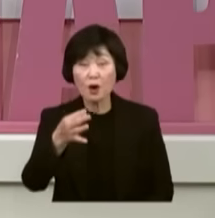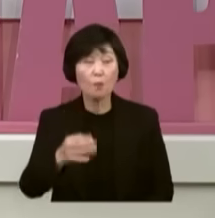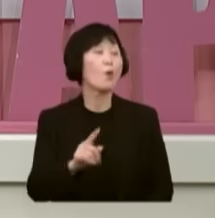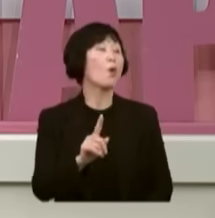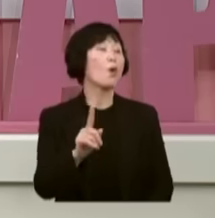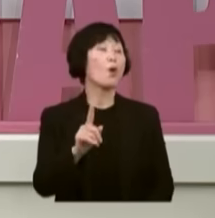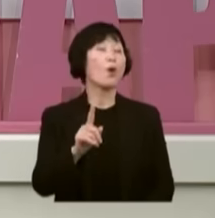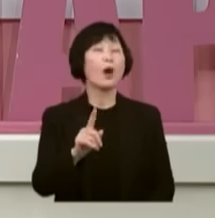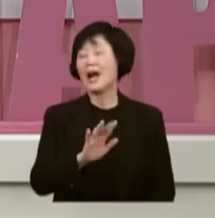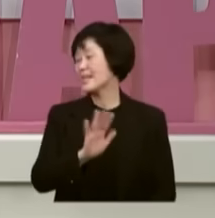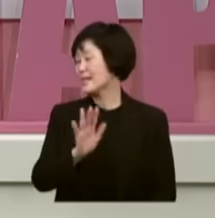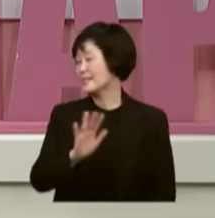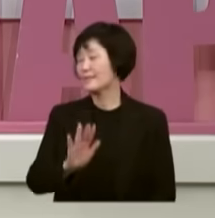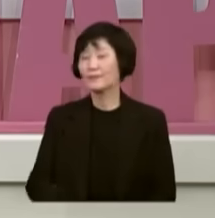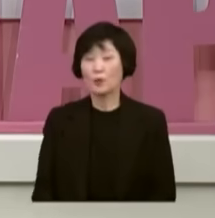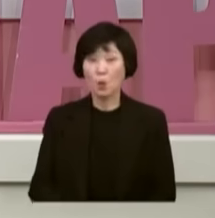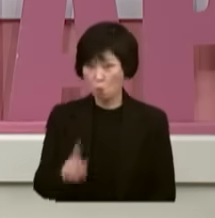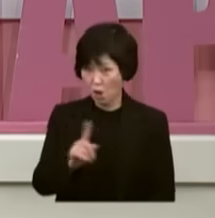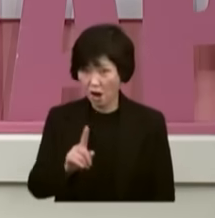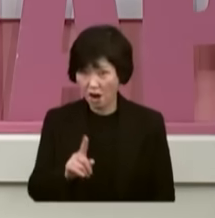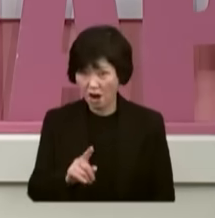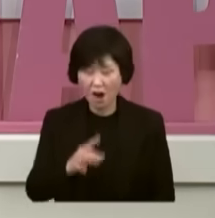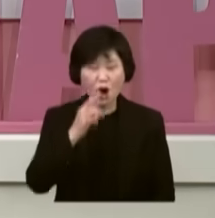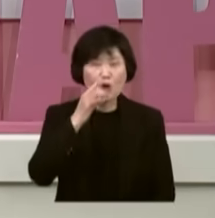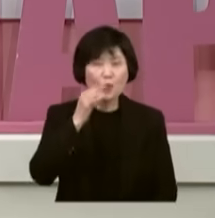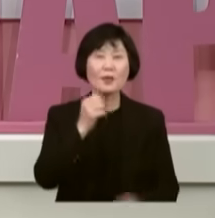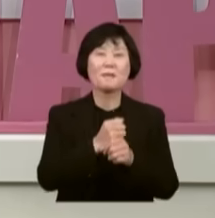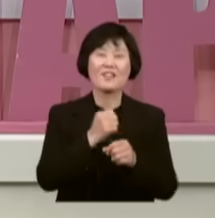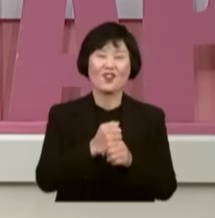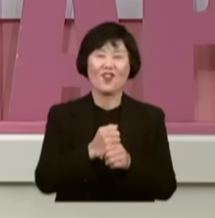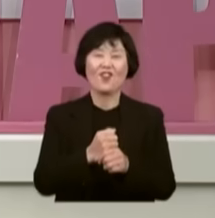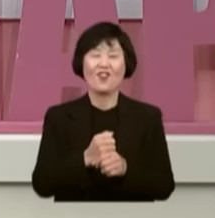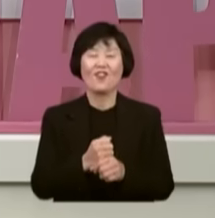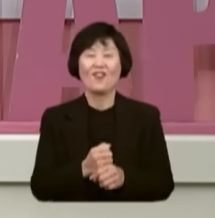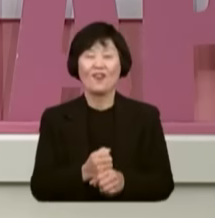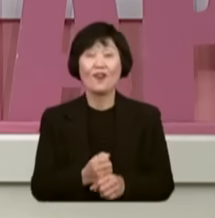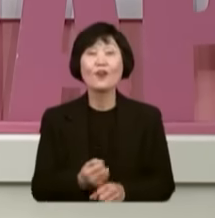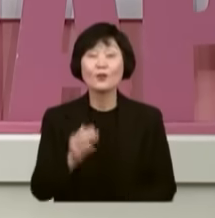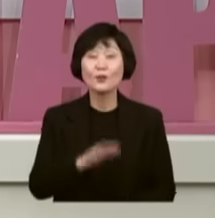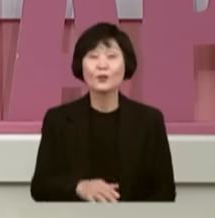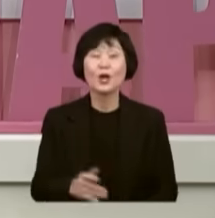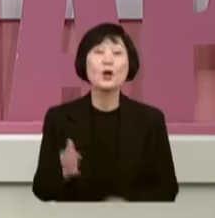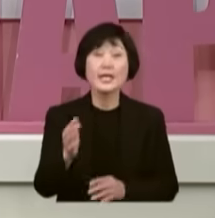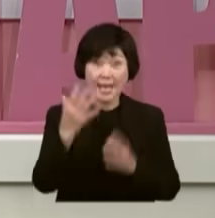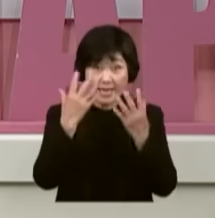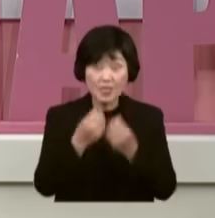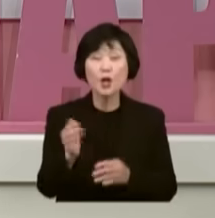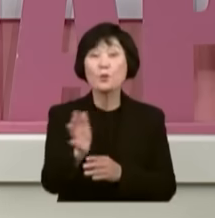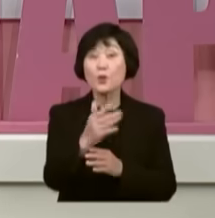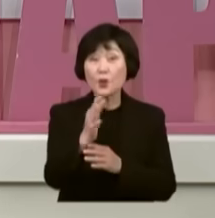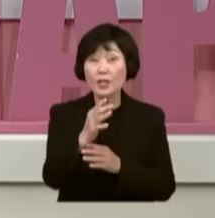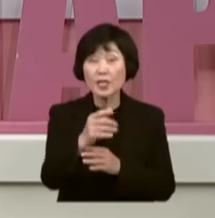뭐야 궁금하게 만들어놓고서는 너. 물고기가 물속에서 방귀를 뀌면 어떤 소리가 나?